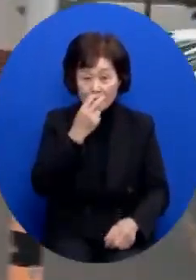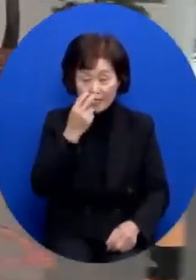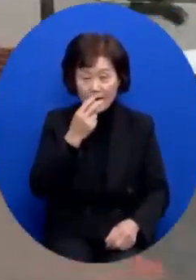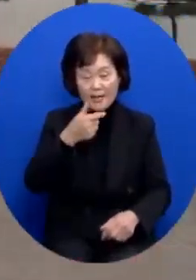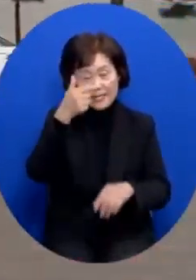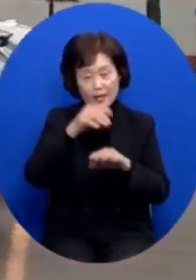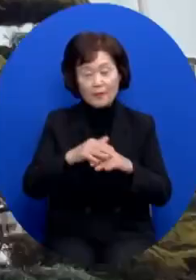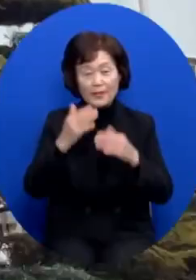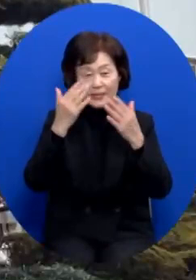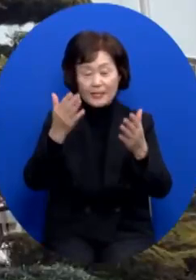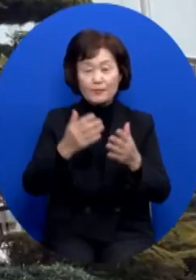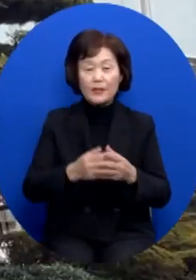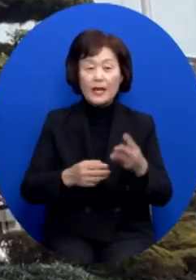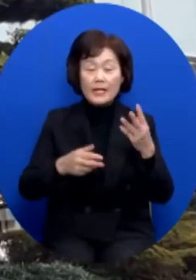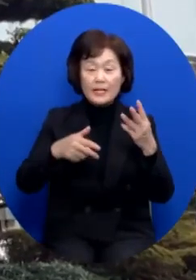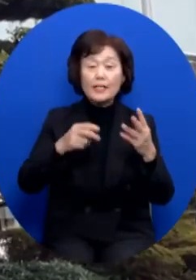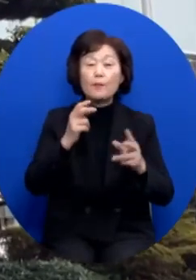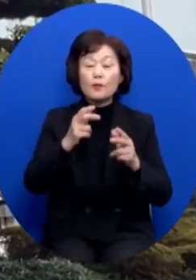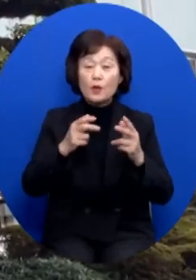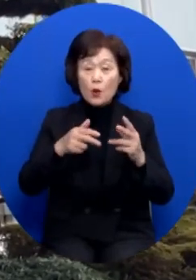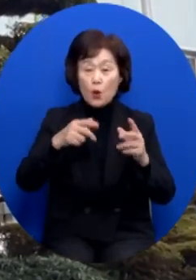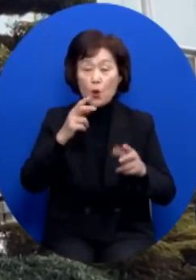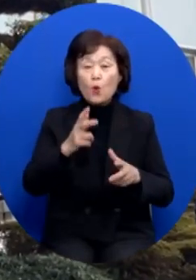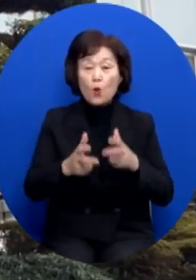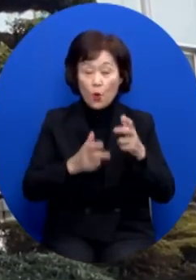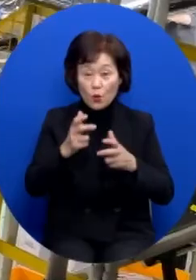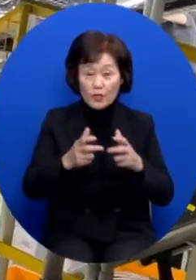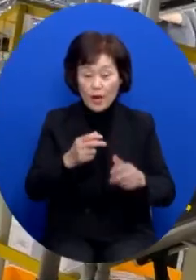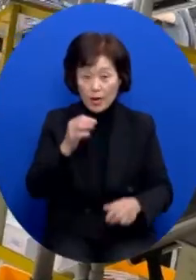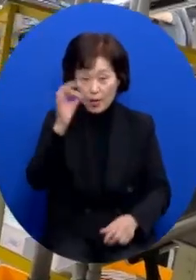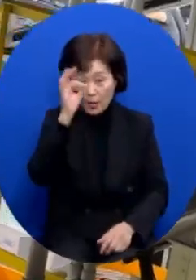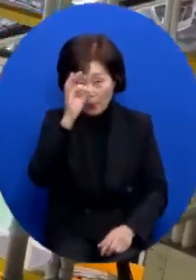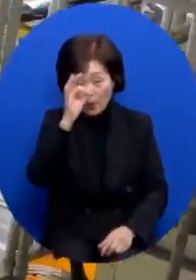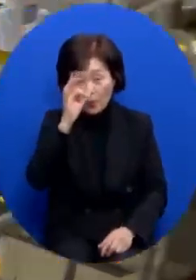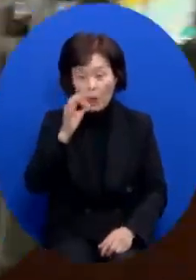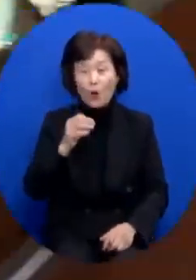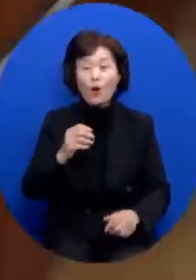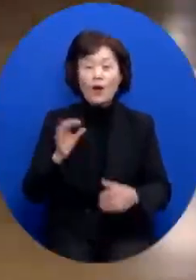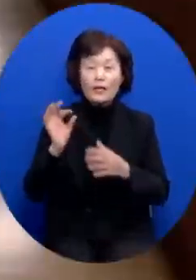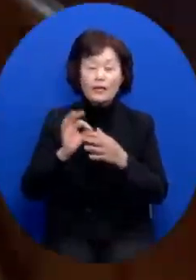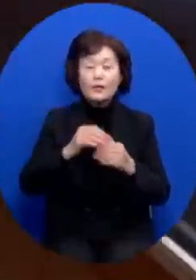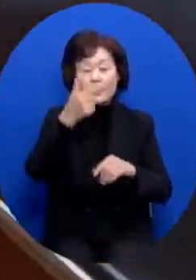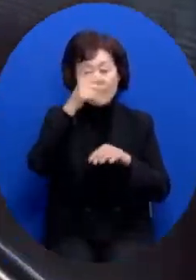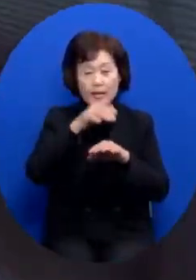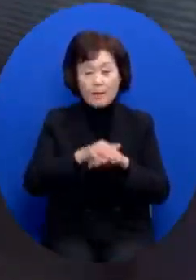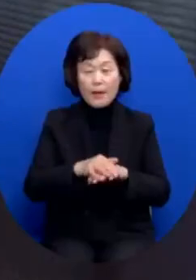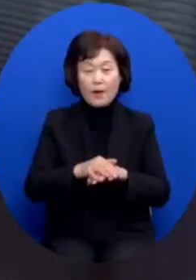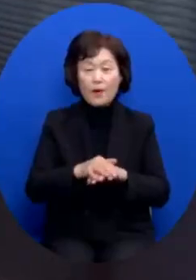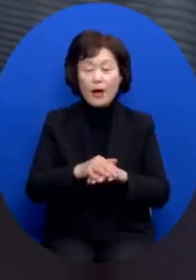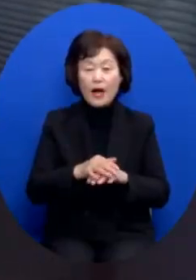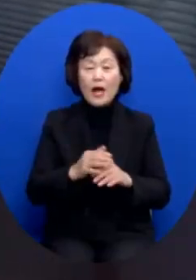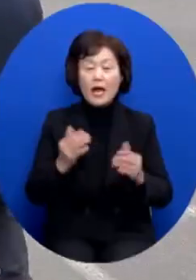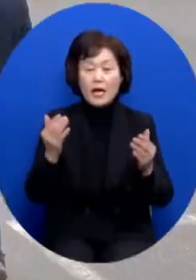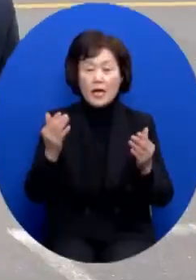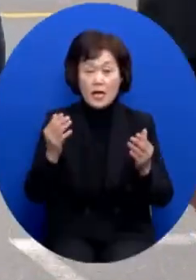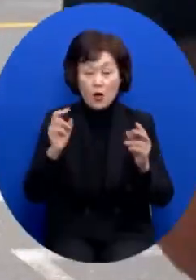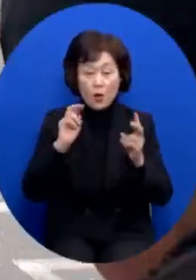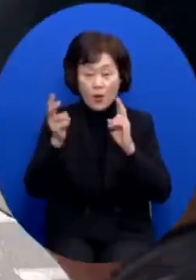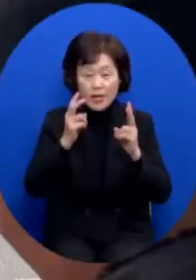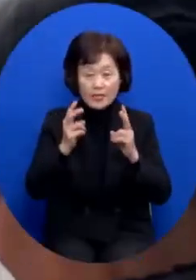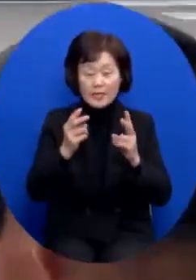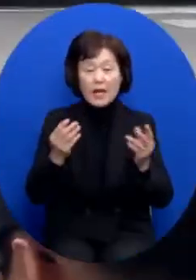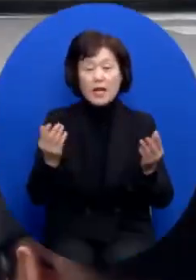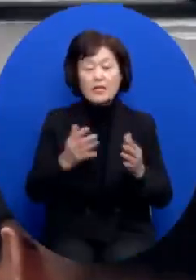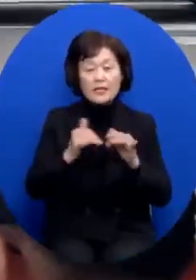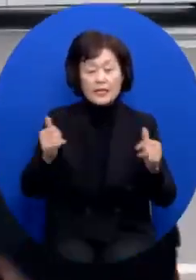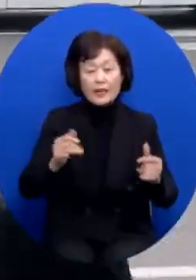현대자동차 제3공장 생산라인과 선적장을 견학한 후 이어진 예배에서 노사 발전과 화합을 위해 기독신호회와